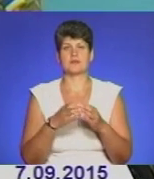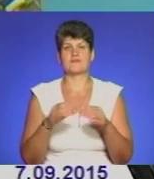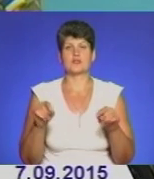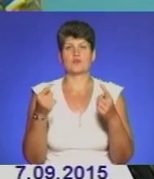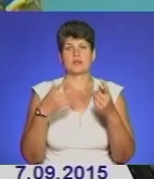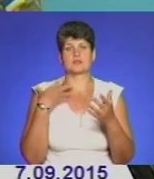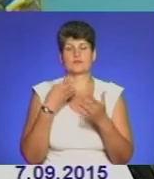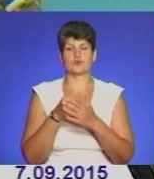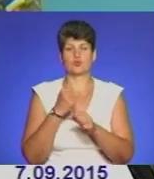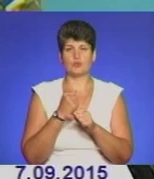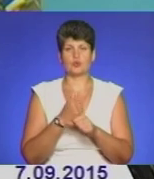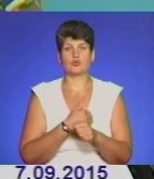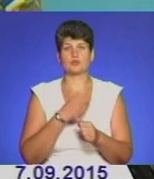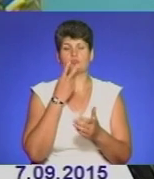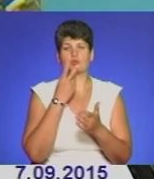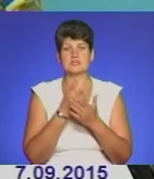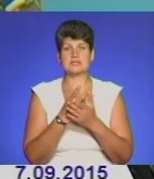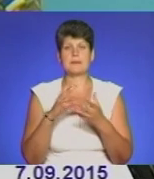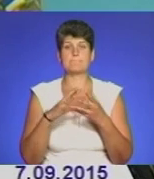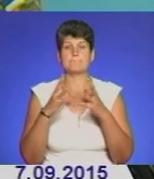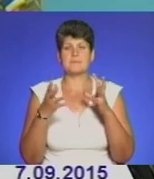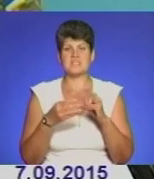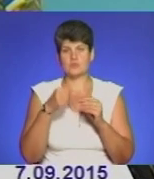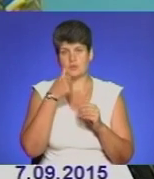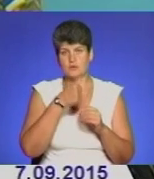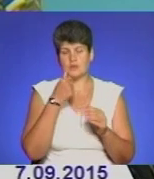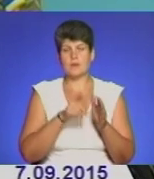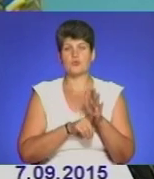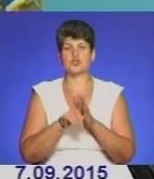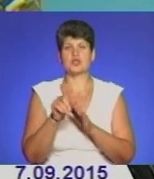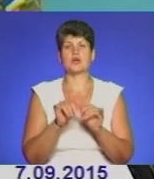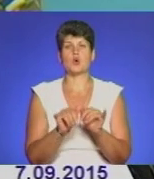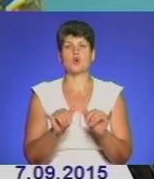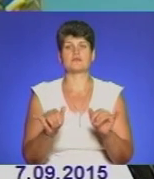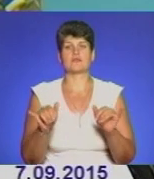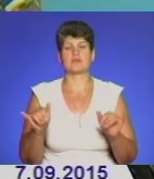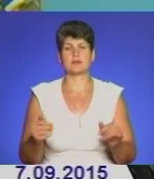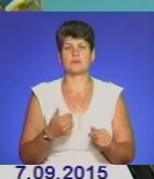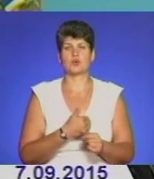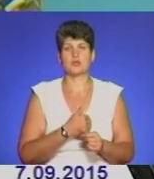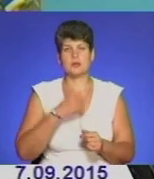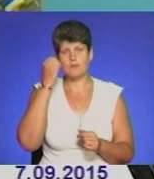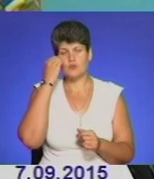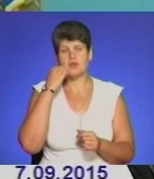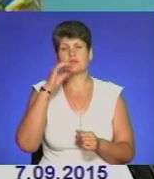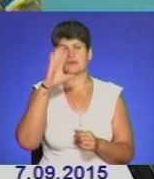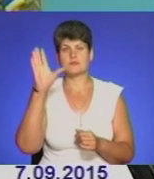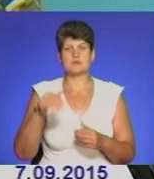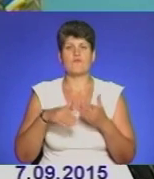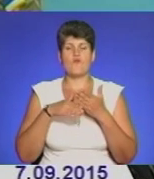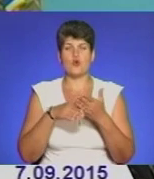роботу. Ми хочемо показати, що за підсумками року вона починає розвиватися. Ми хотіли подякувати всім волонтерам,